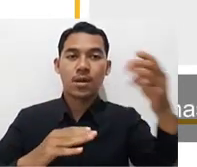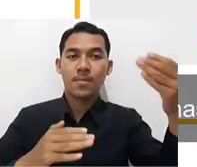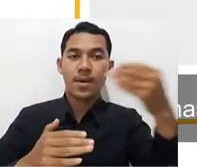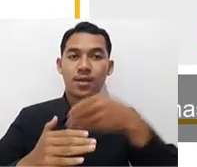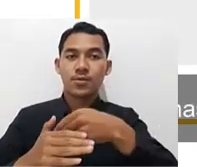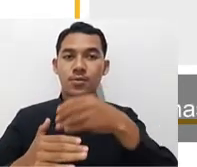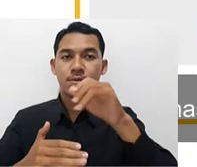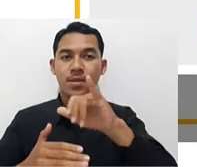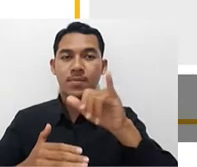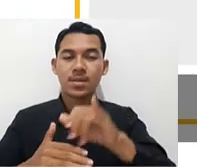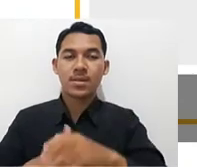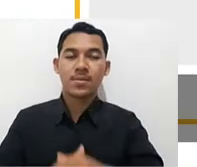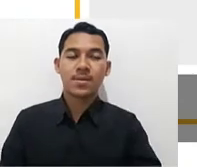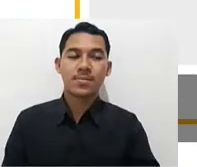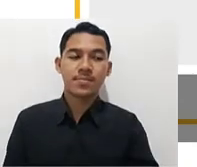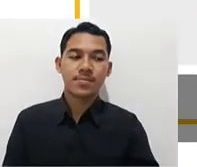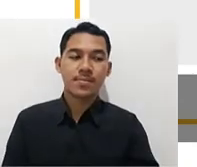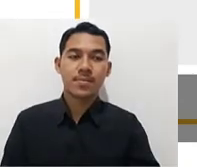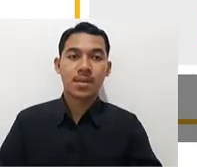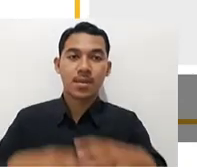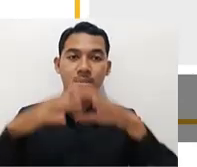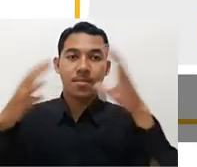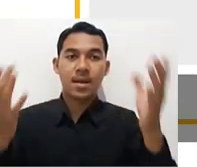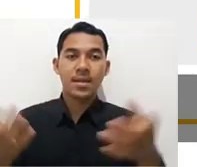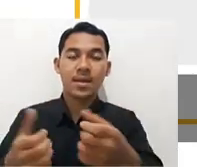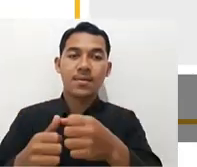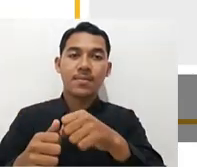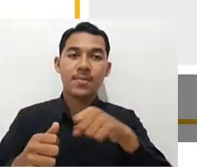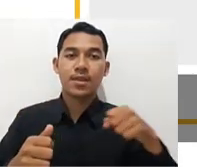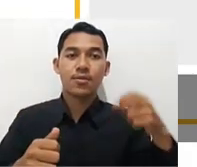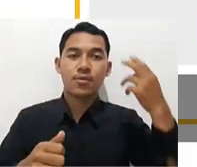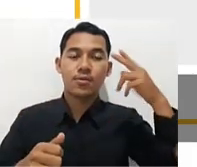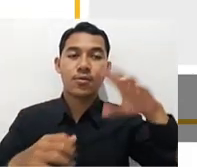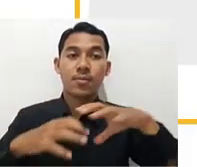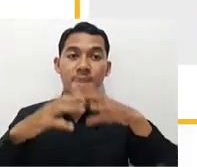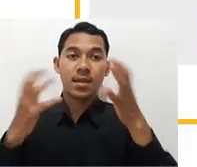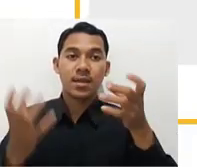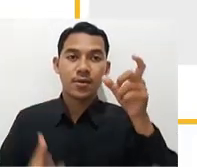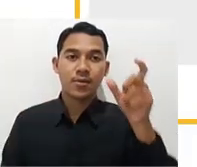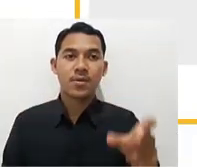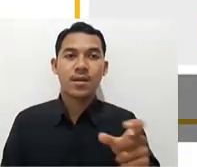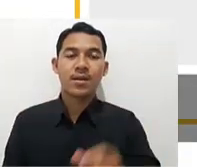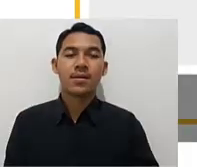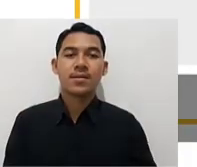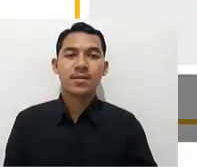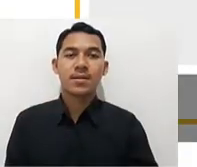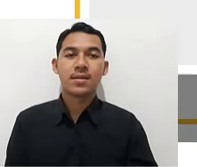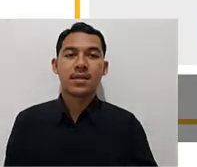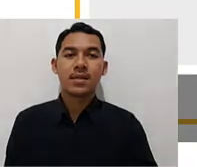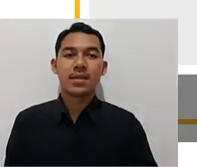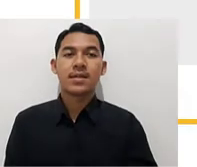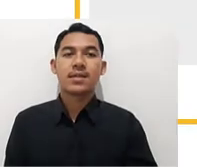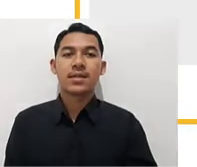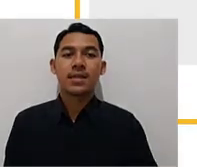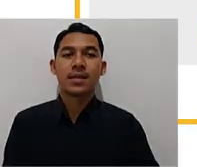juga bareng juga gitu. Jadi banyak pintu untuk banyak orang misalkan gitu ya. Nah, inputnya di sini